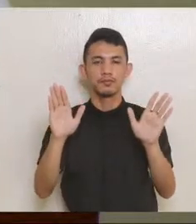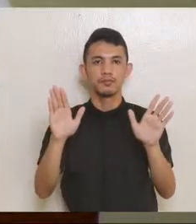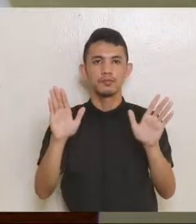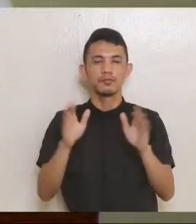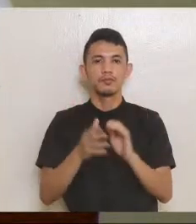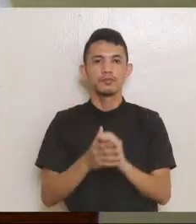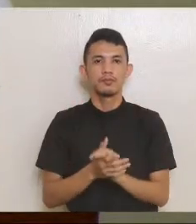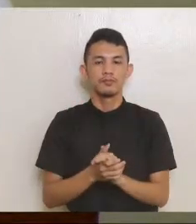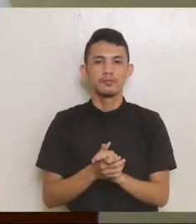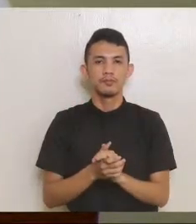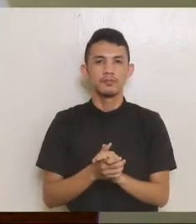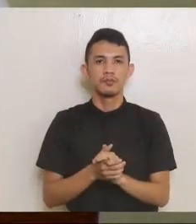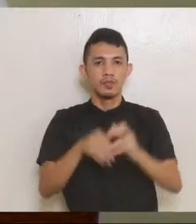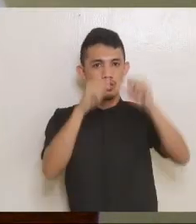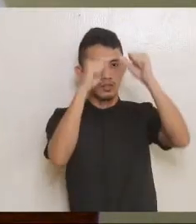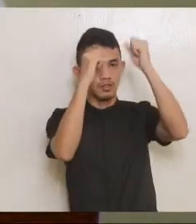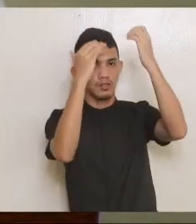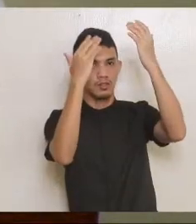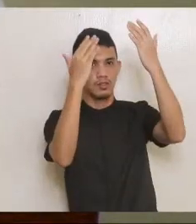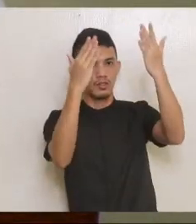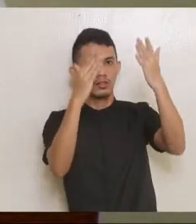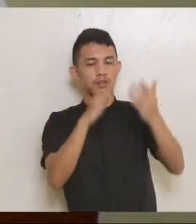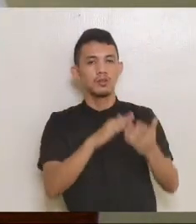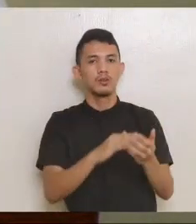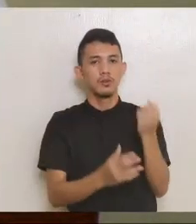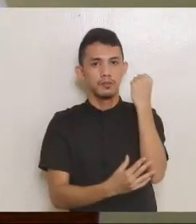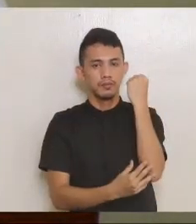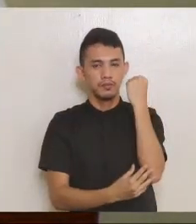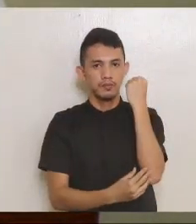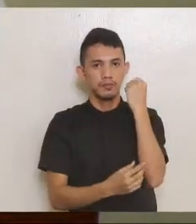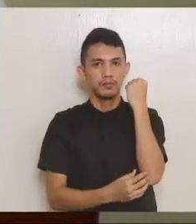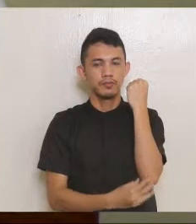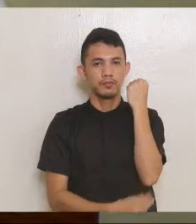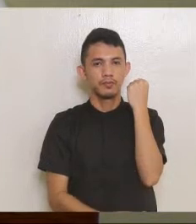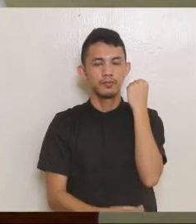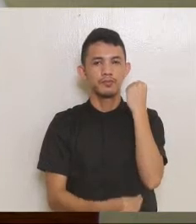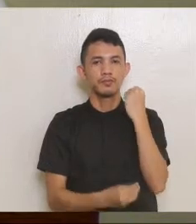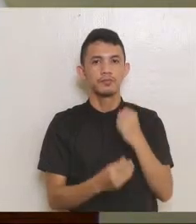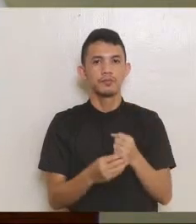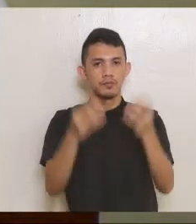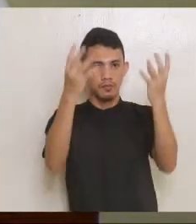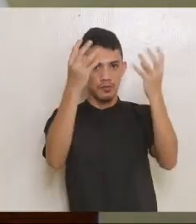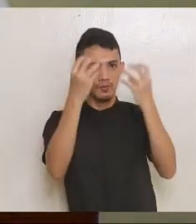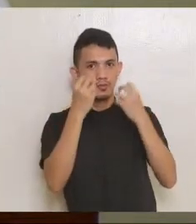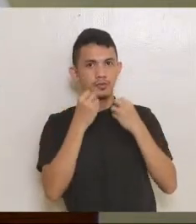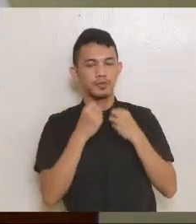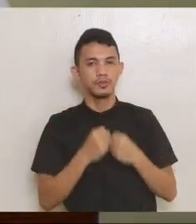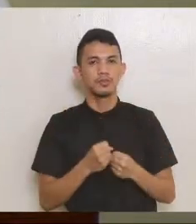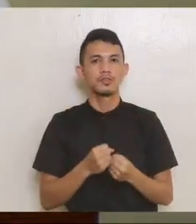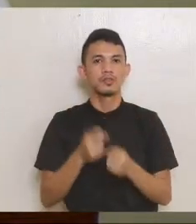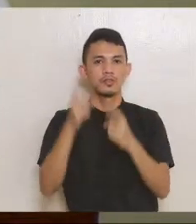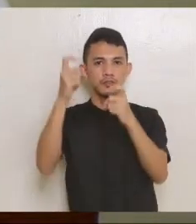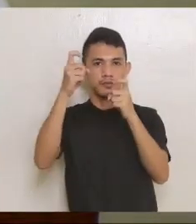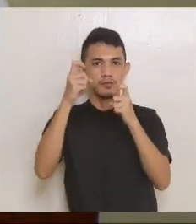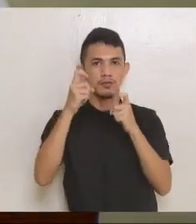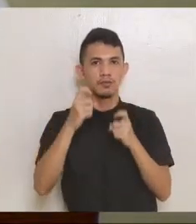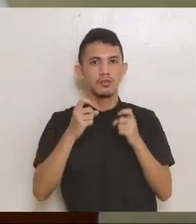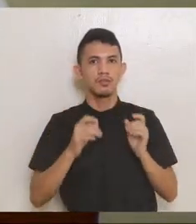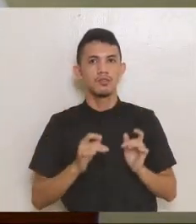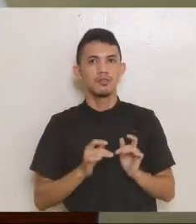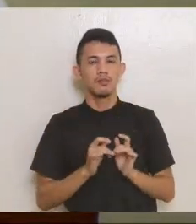kahayag. Amahan sa mga kabus, tighatag sa mga gasa, sa mga